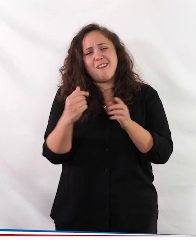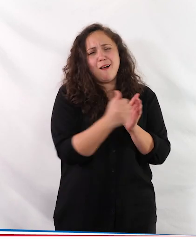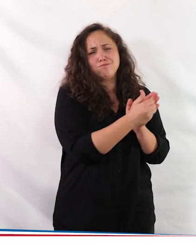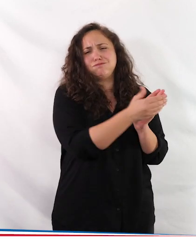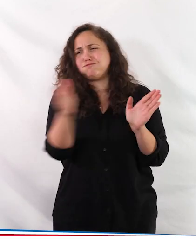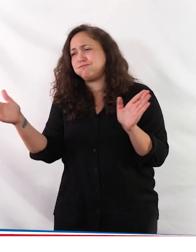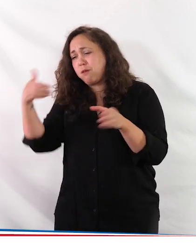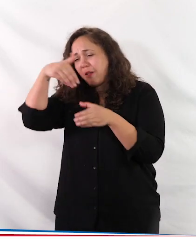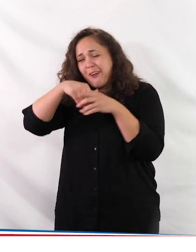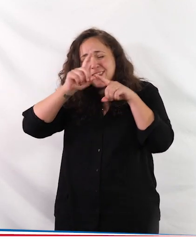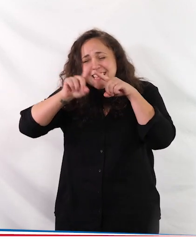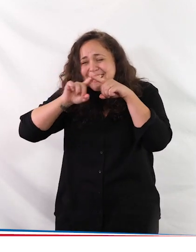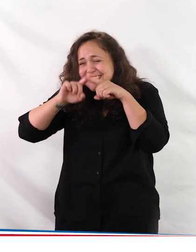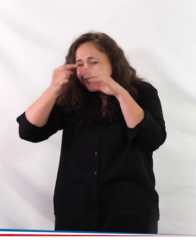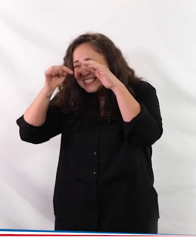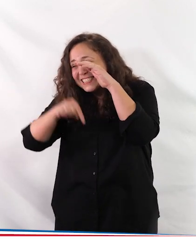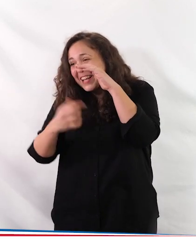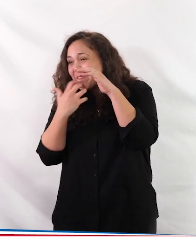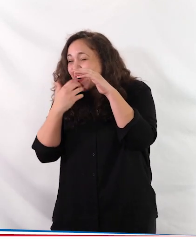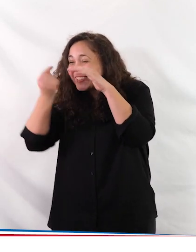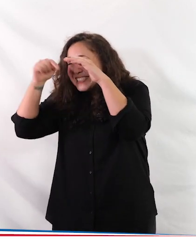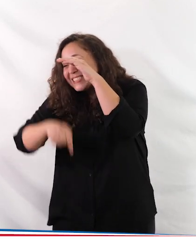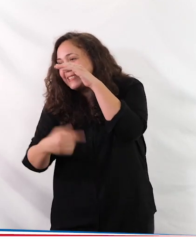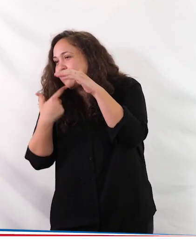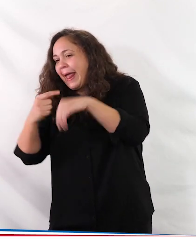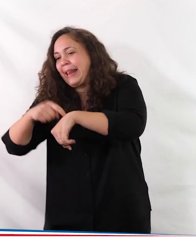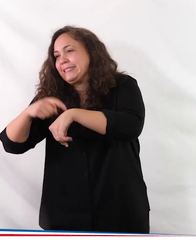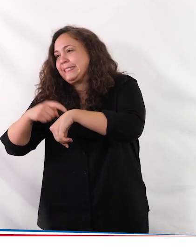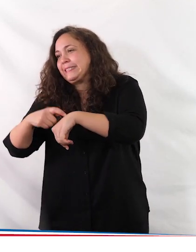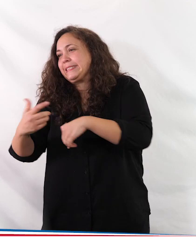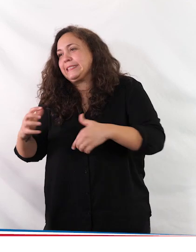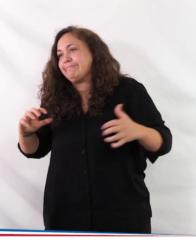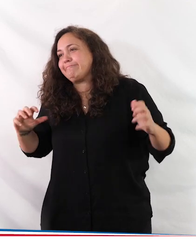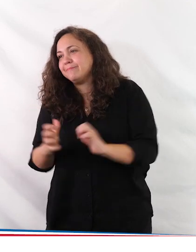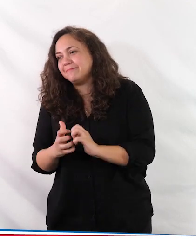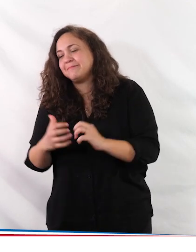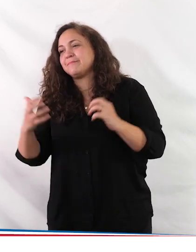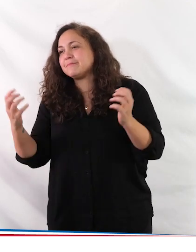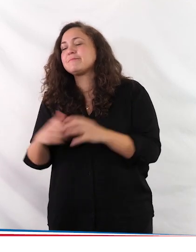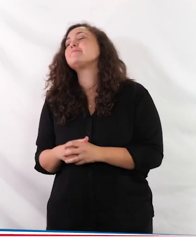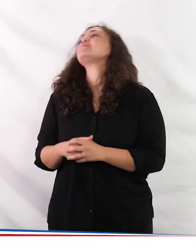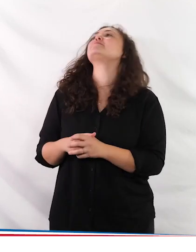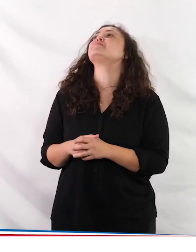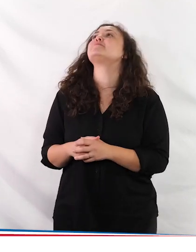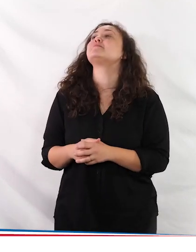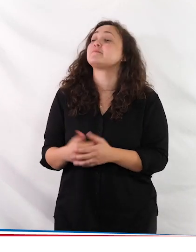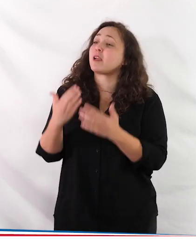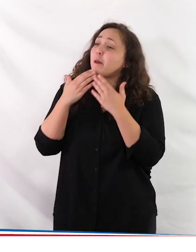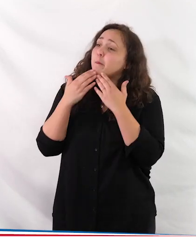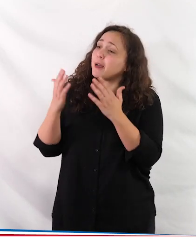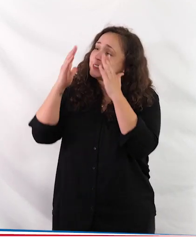sujet est très, très large avec plein de détails et j'aimerais vraiment qu'on puisse rentrer dedans, mais malheureusement le temps